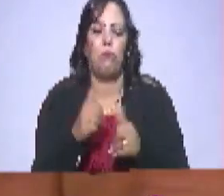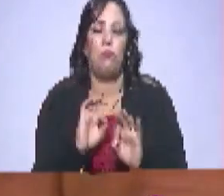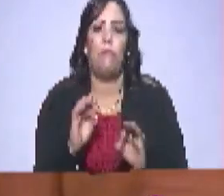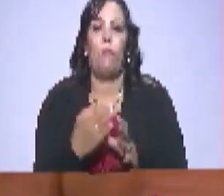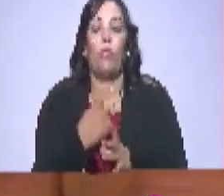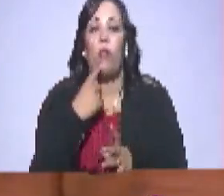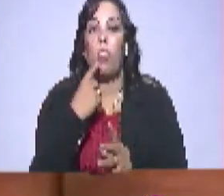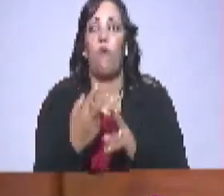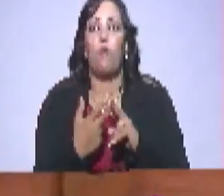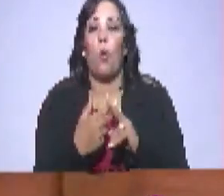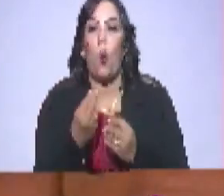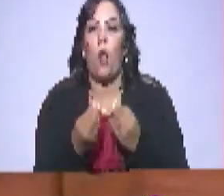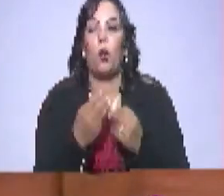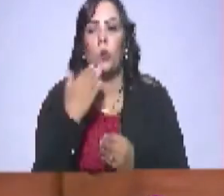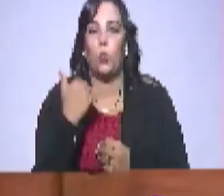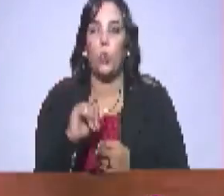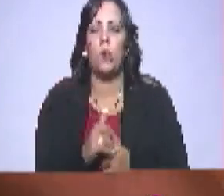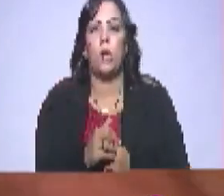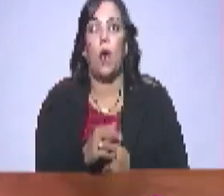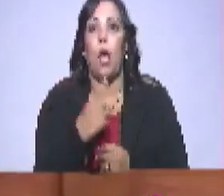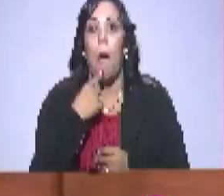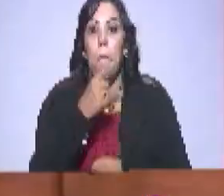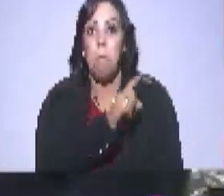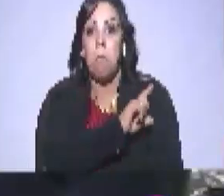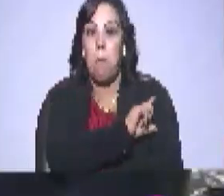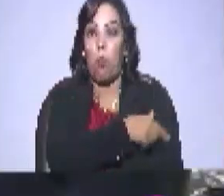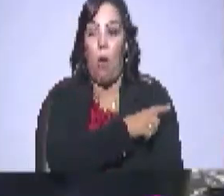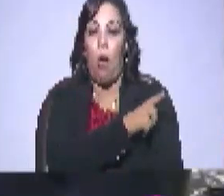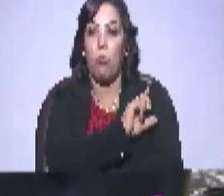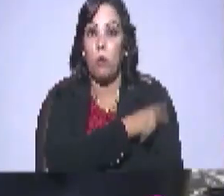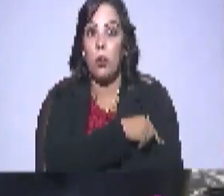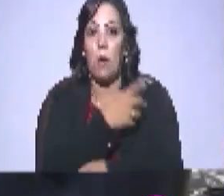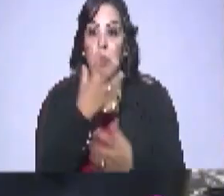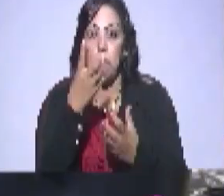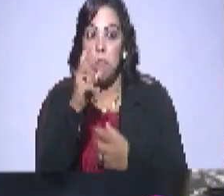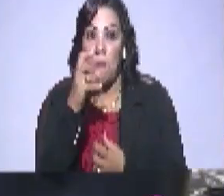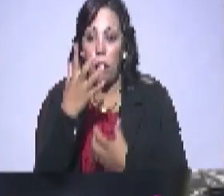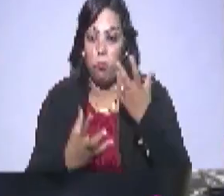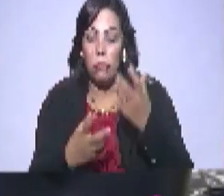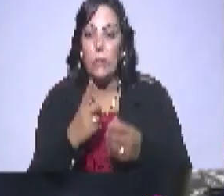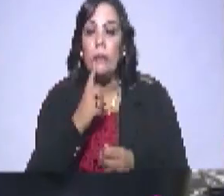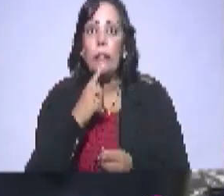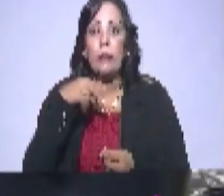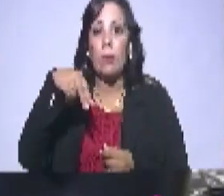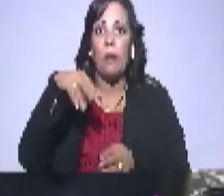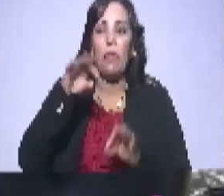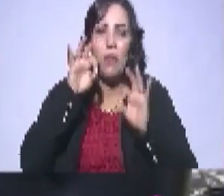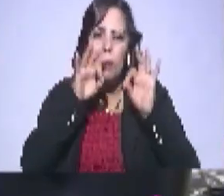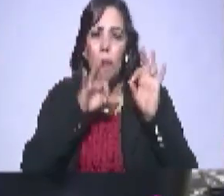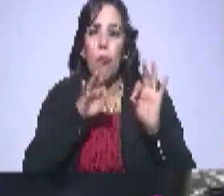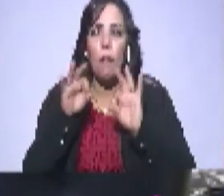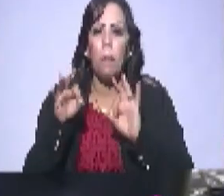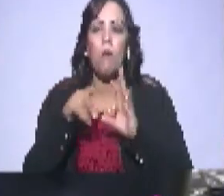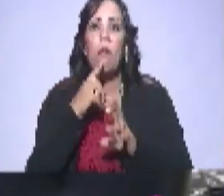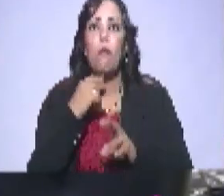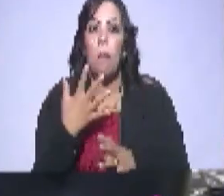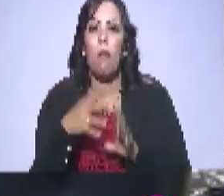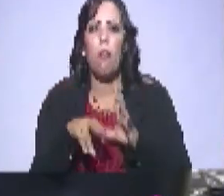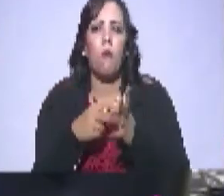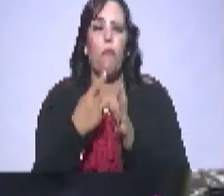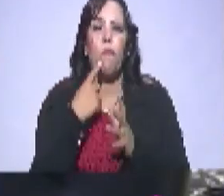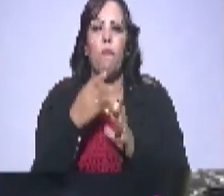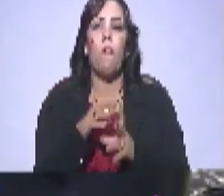سلقناها نص سلقه. احنا بتقولنا البطاطس من بعد ما الميه تغلي بتاخد 8 دقائق زي المكرونه بالظبط. احنا سلقناها حوالي 5 دقائق نص